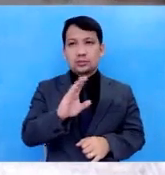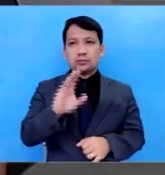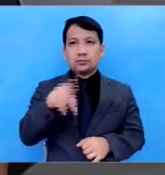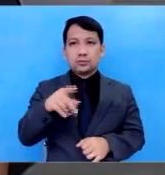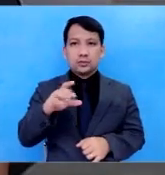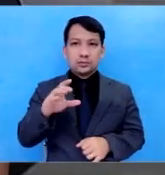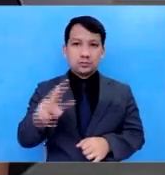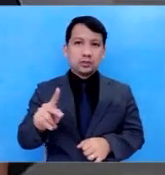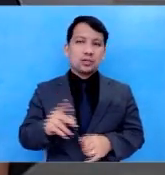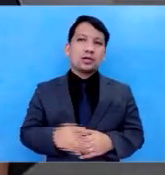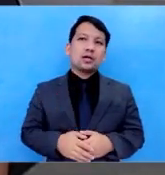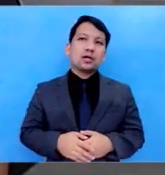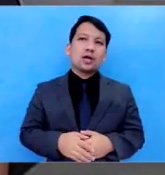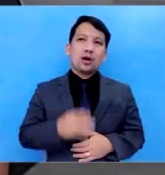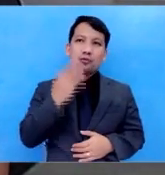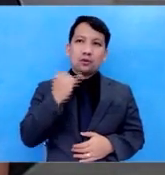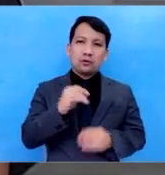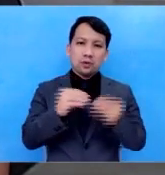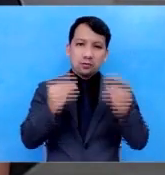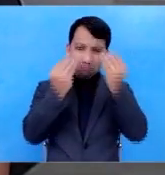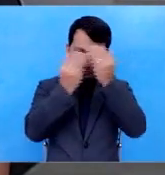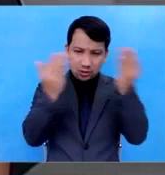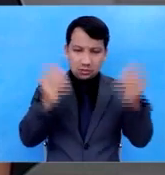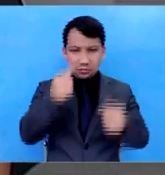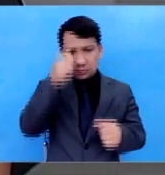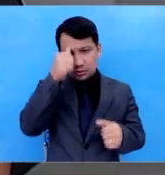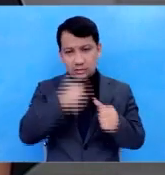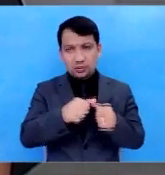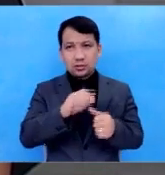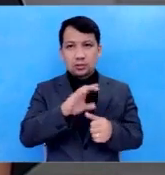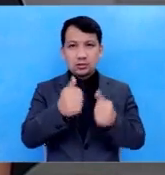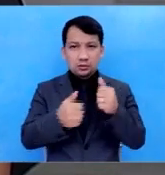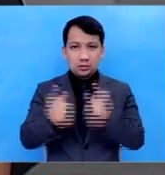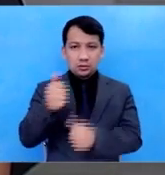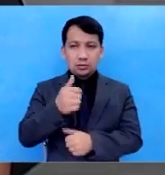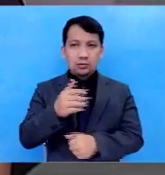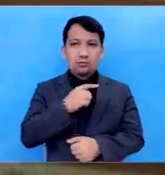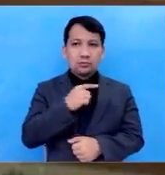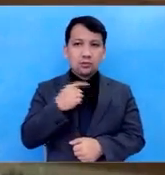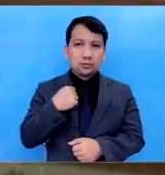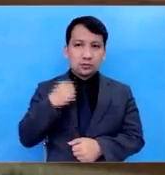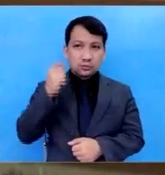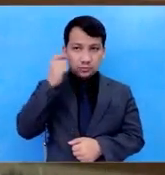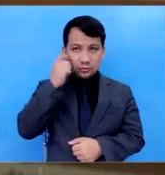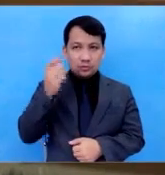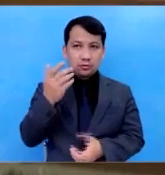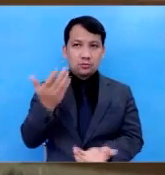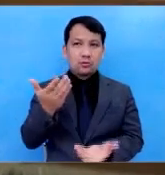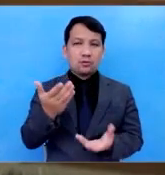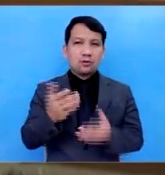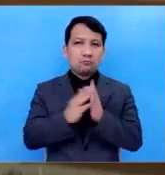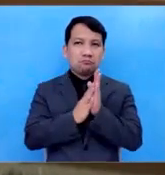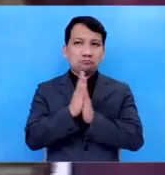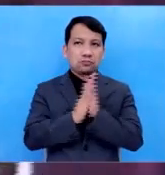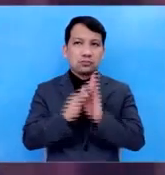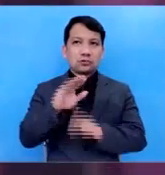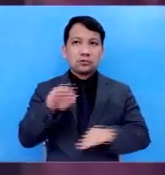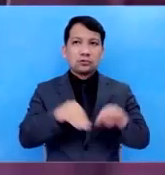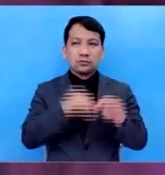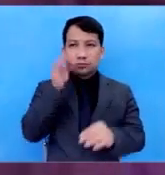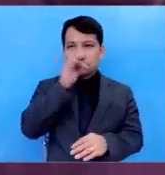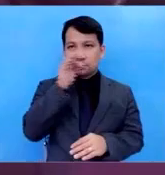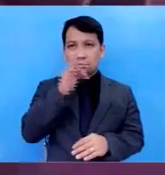Philippines. Gayunman, nauunawaan daw ni CBCP spokesperson Father Jerome Siciliano ang pagkasabik ng maraming Pilipino